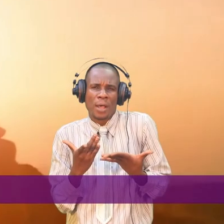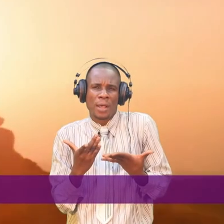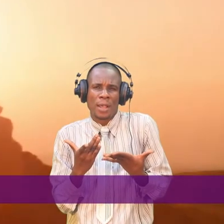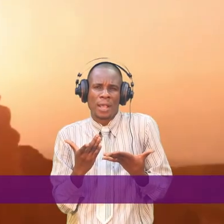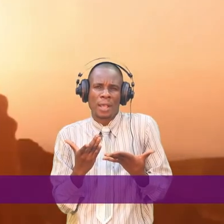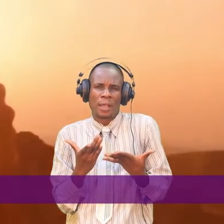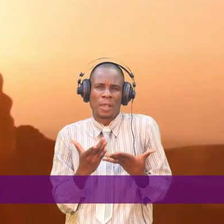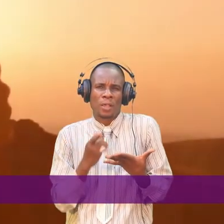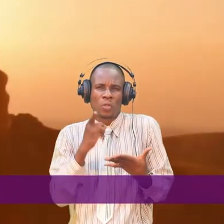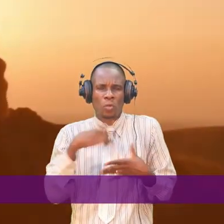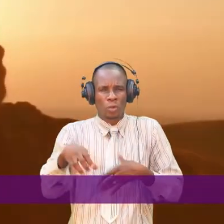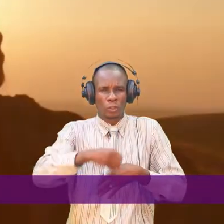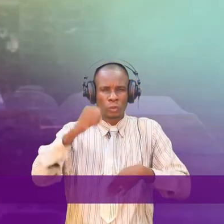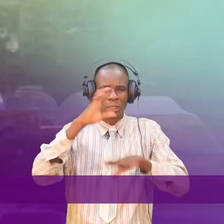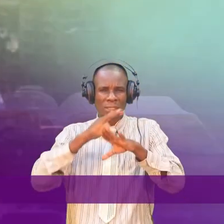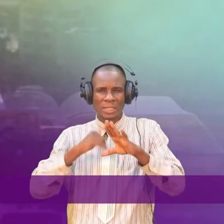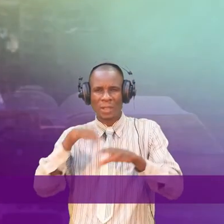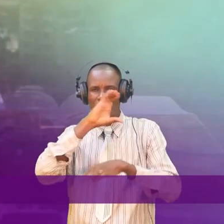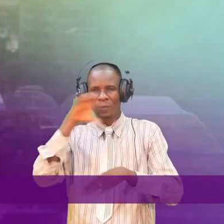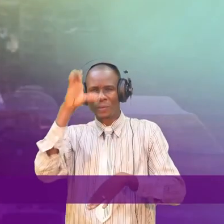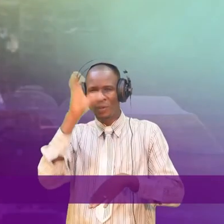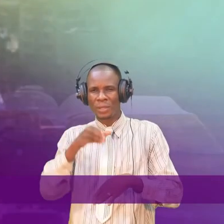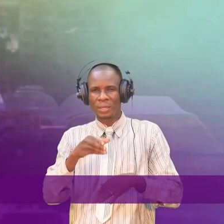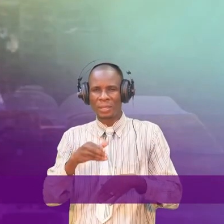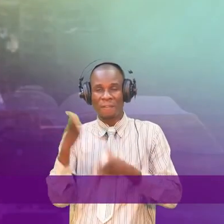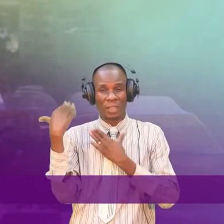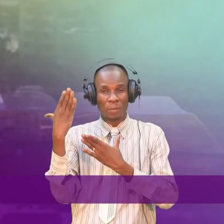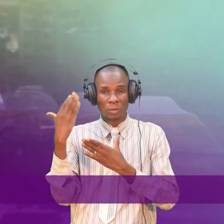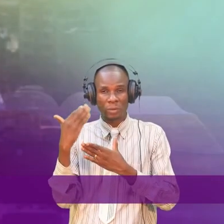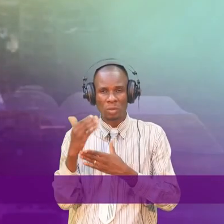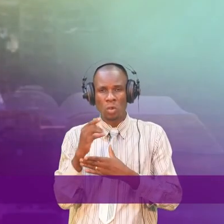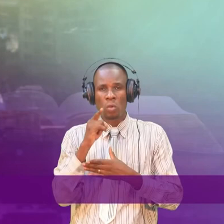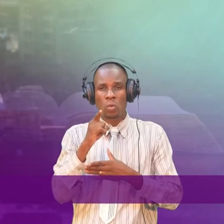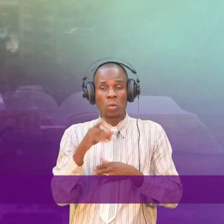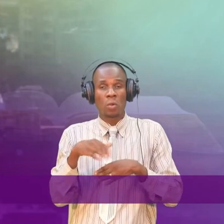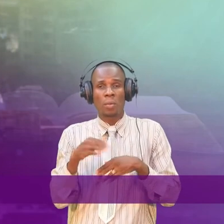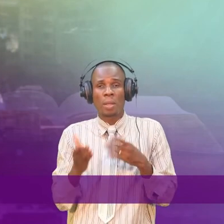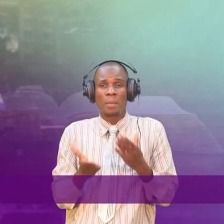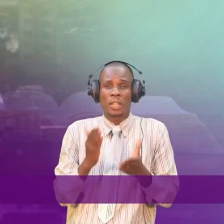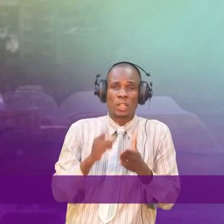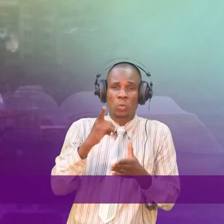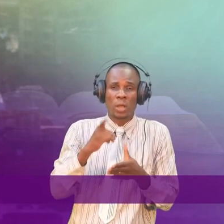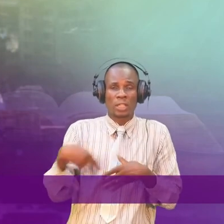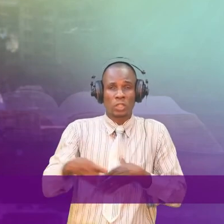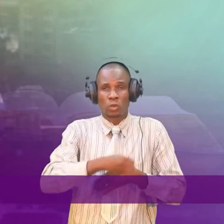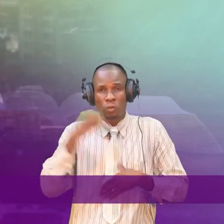Mungu kwa kupitia Yesu Kristo. Ndio maana jioni ya leo nataka kuwasihi rafiki zangu,